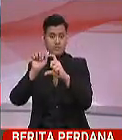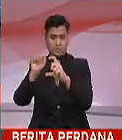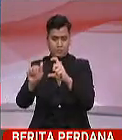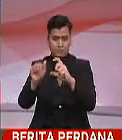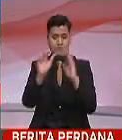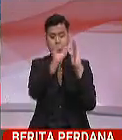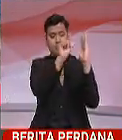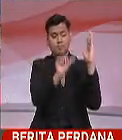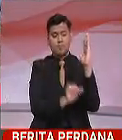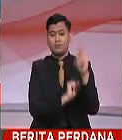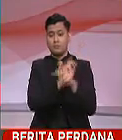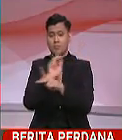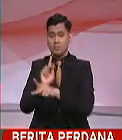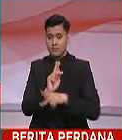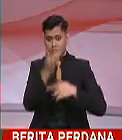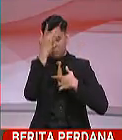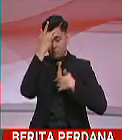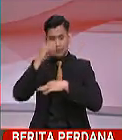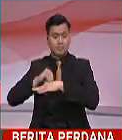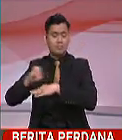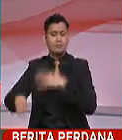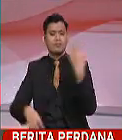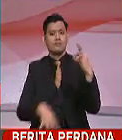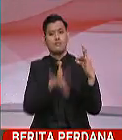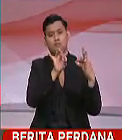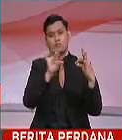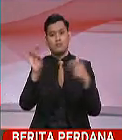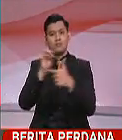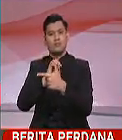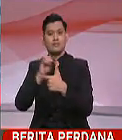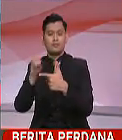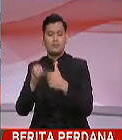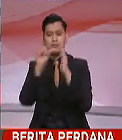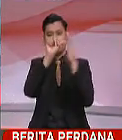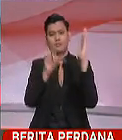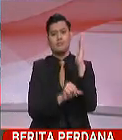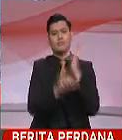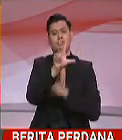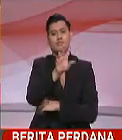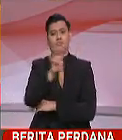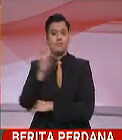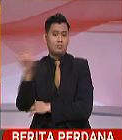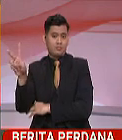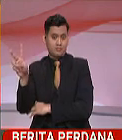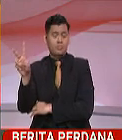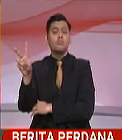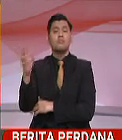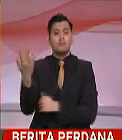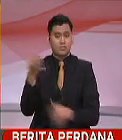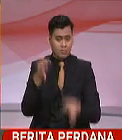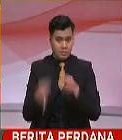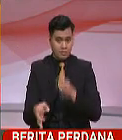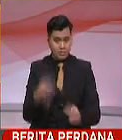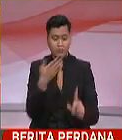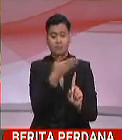Penyakit Berjangkit 1988 atau Akta 342. Manakala Seksyen 31 menetapkan sebarang perbuatan